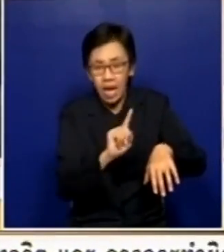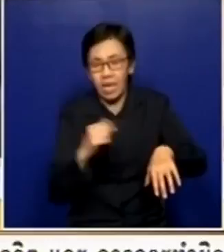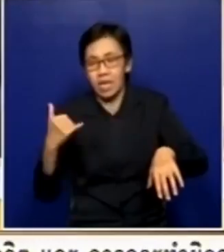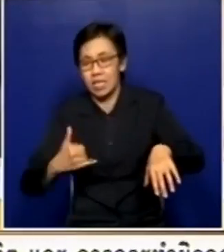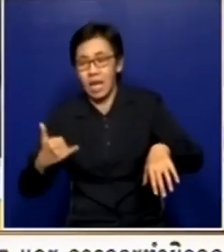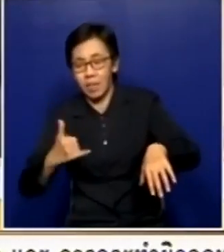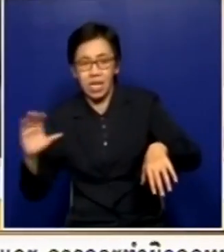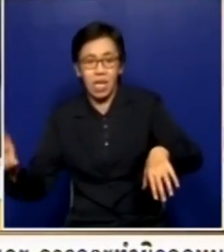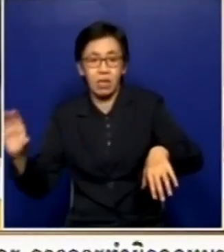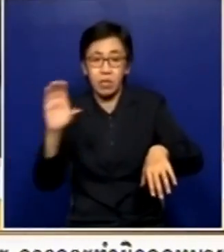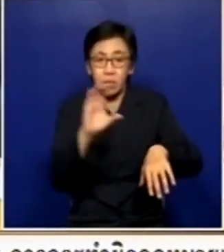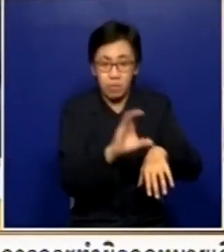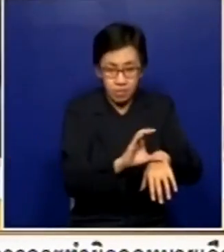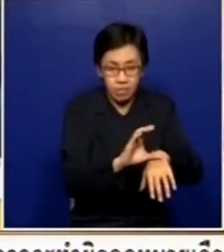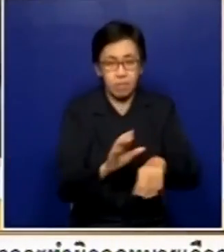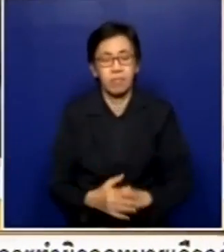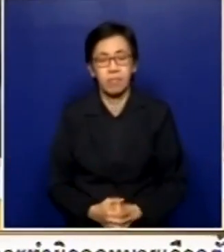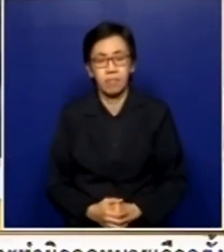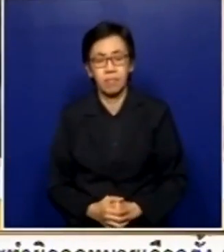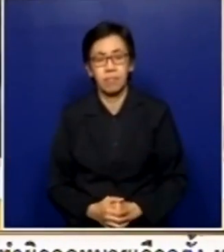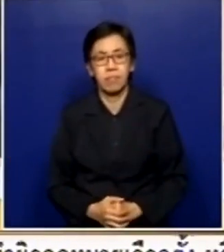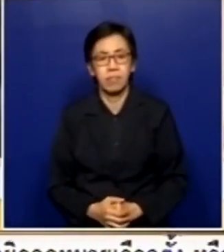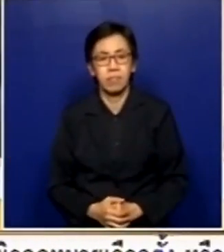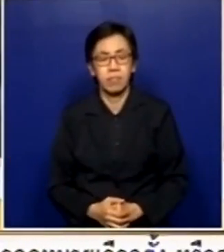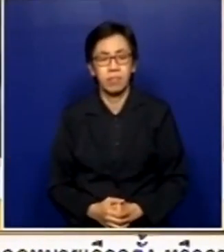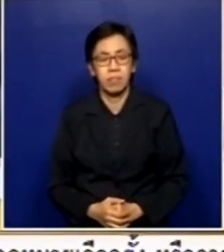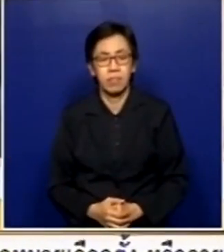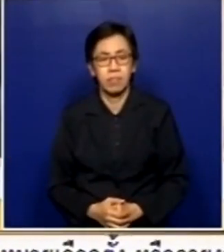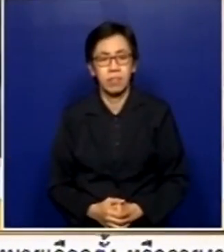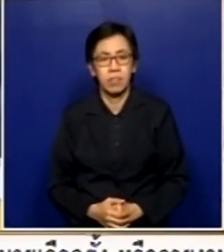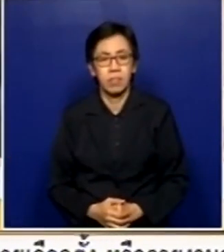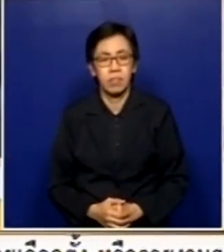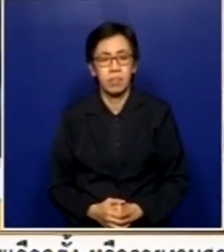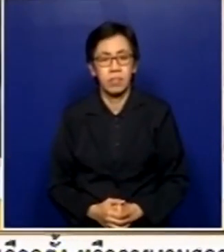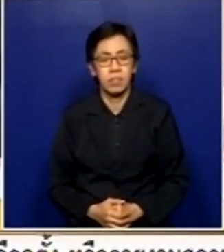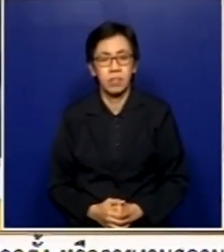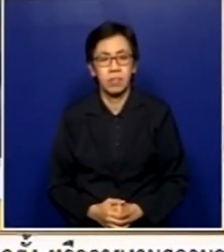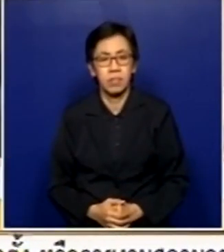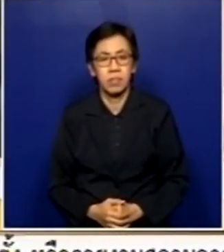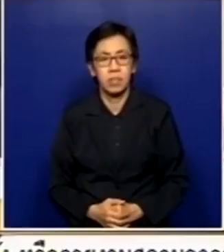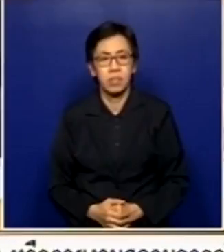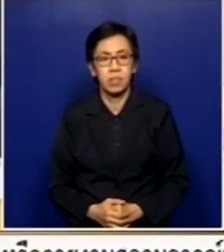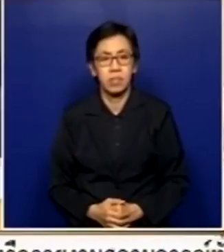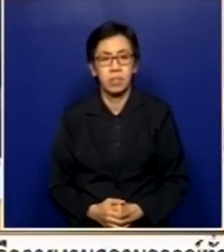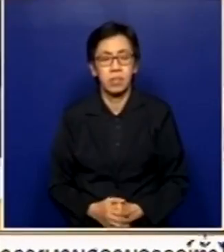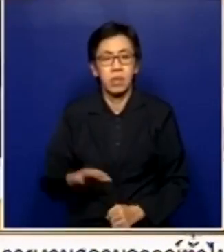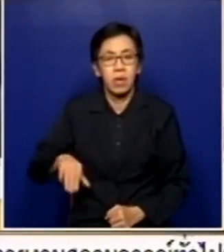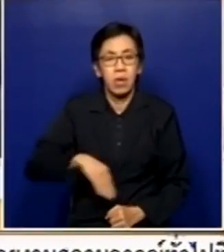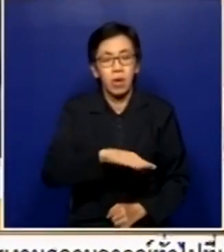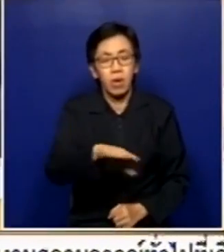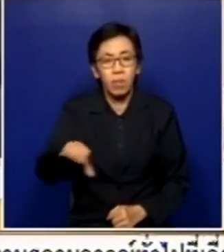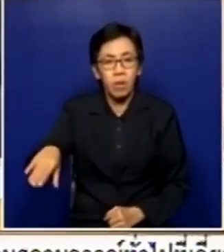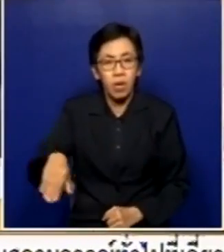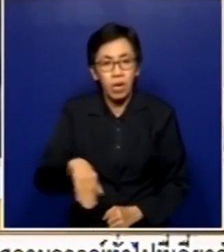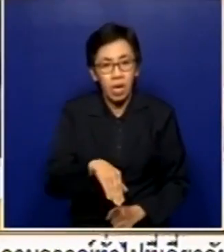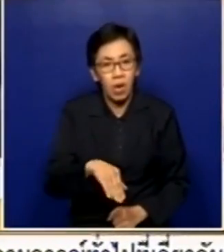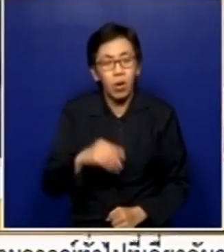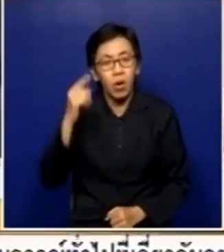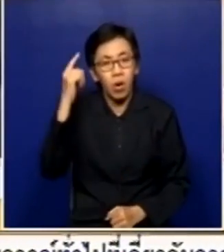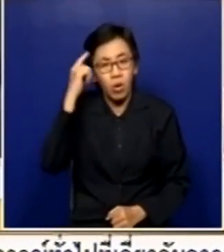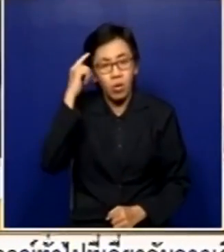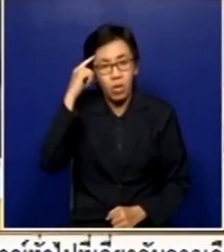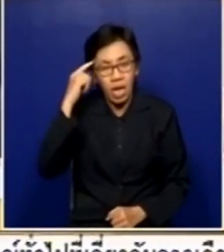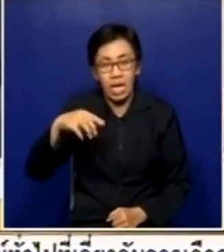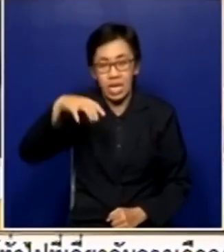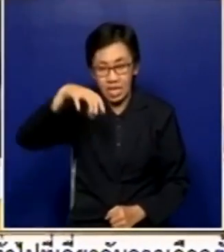มาฉี่ได้ท่านเคยสัมผัสครับสถาบันภาพพบ 9